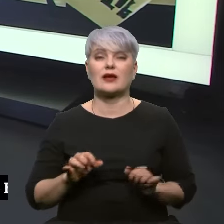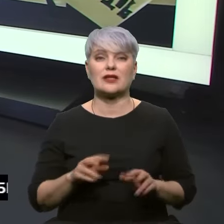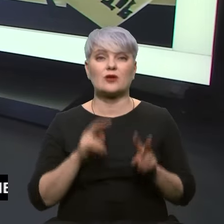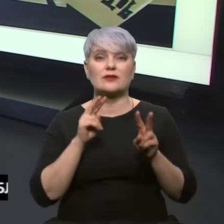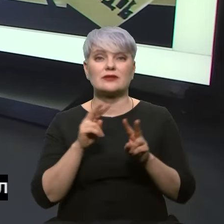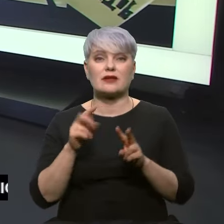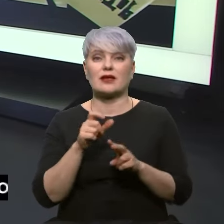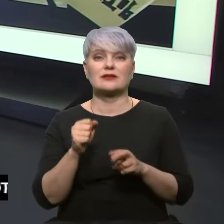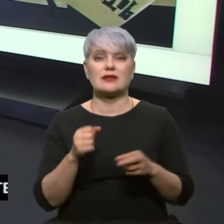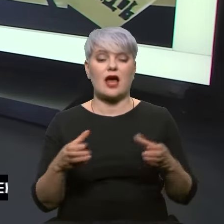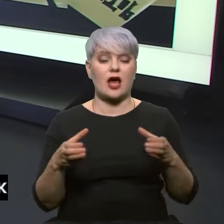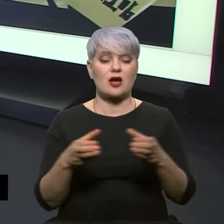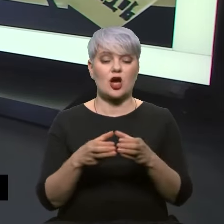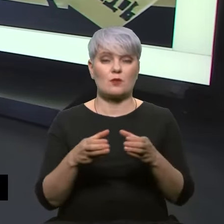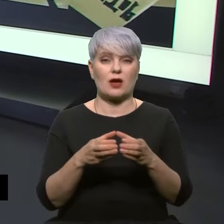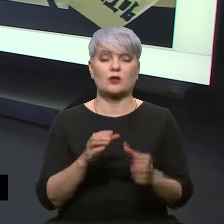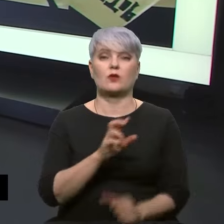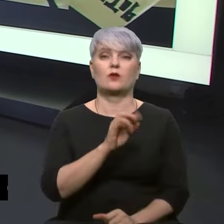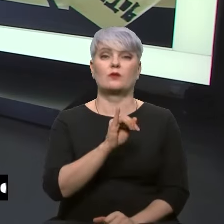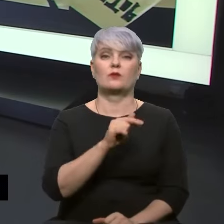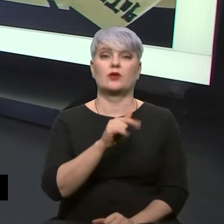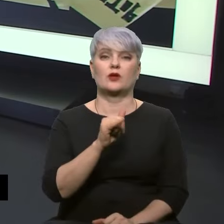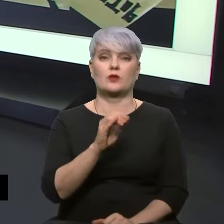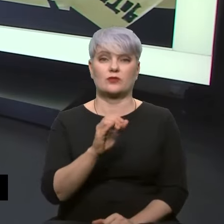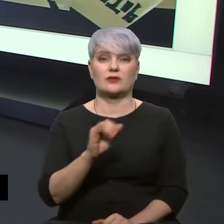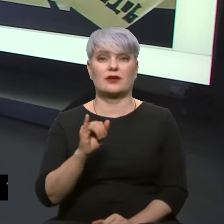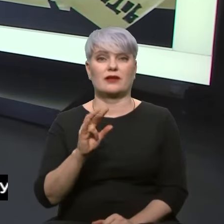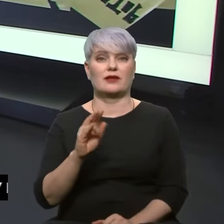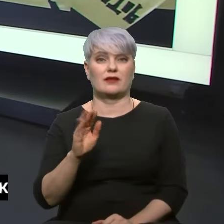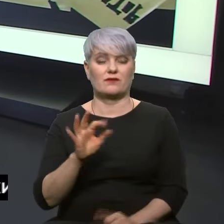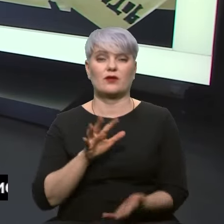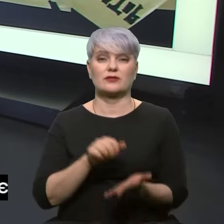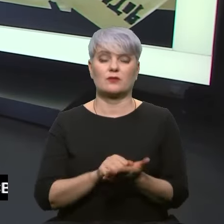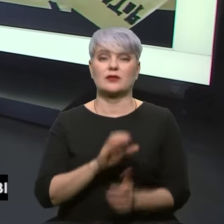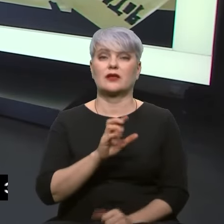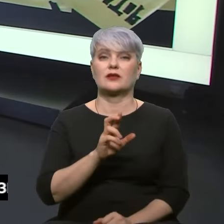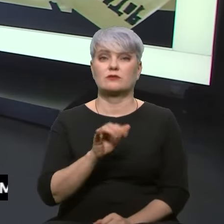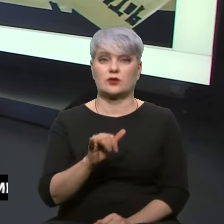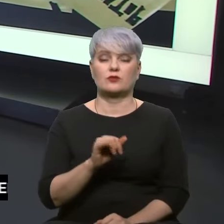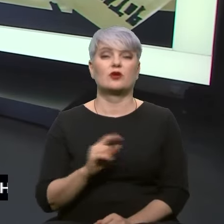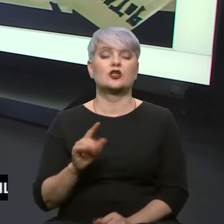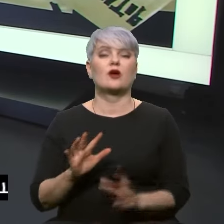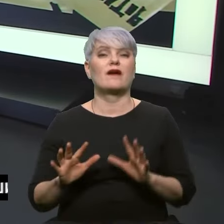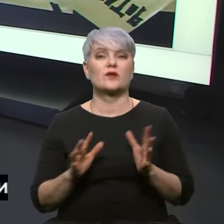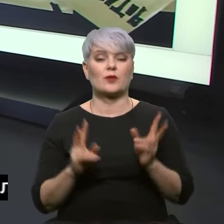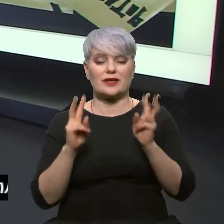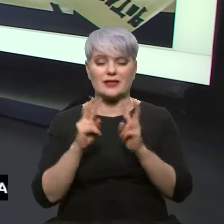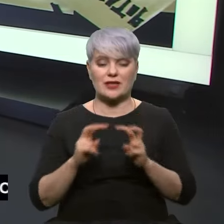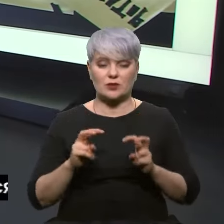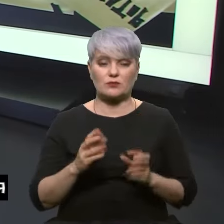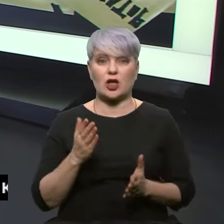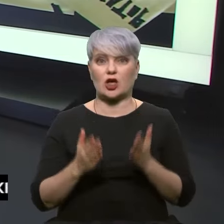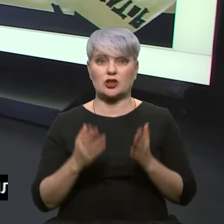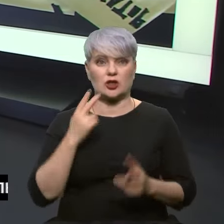командою «Бігус.Інфо» займається Служба безпеки України. Що відбувається з розслідуваннями та чи систематичний